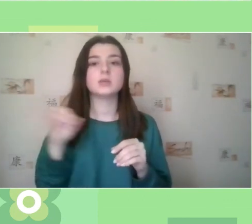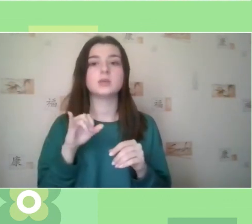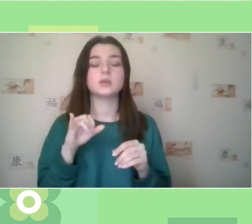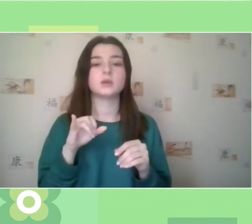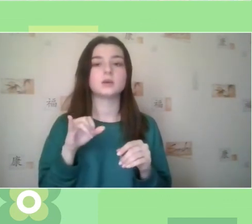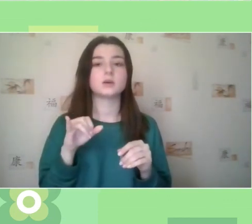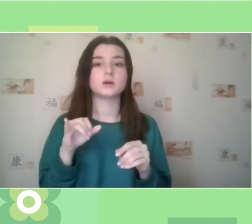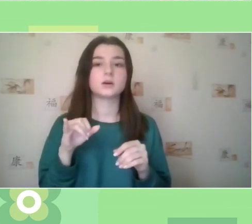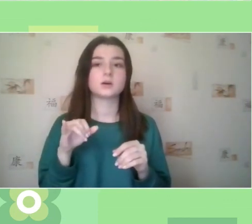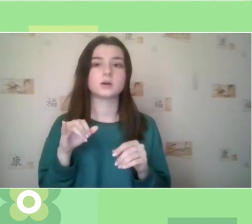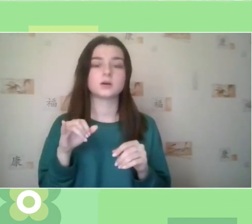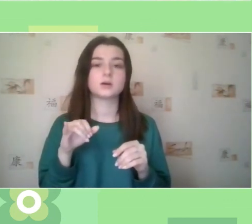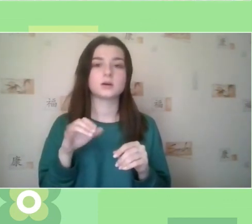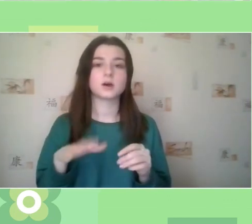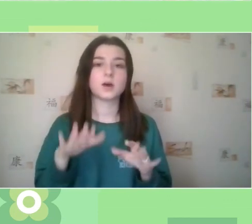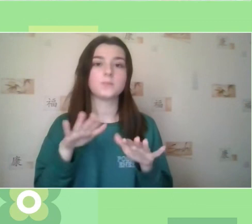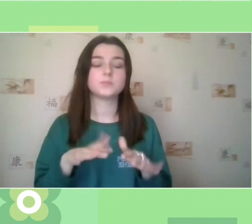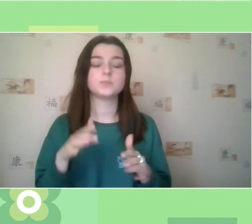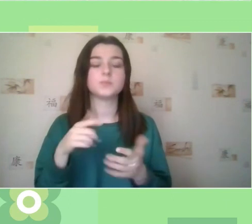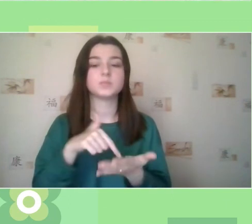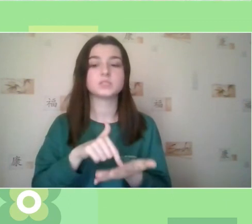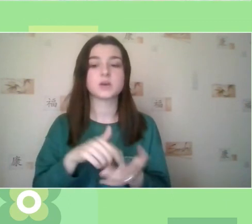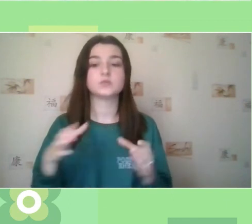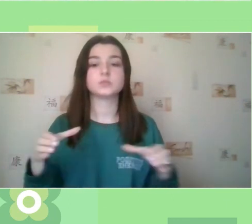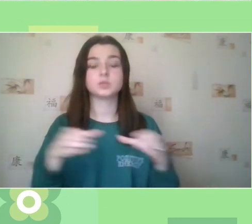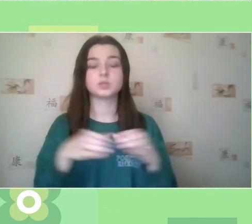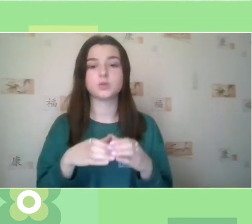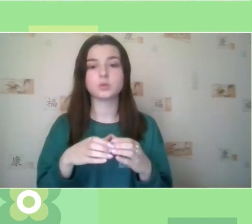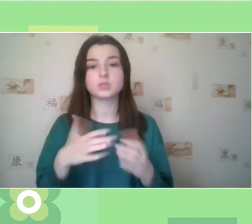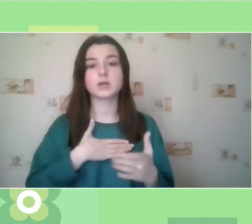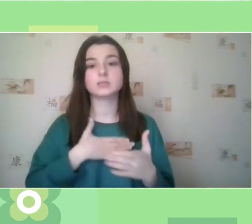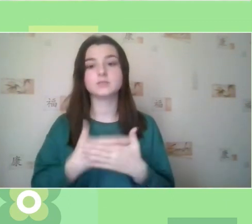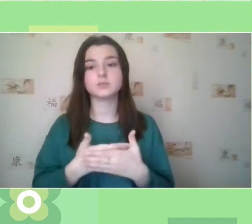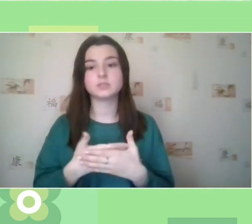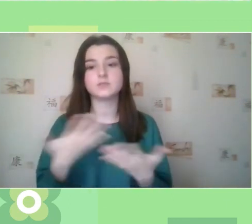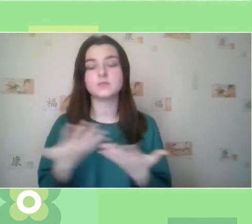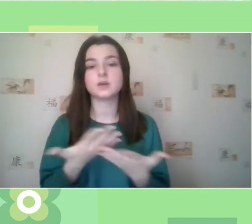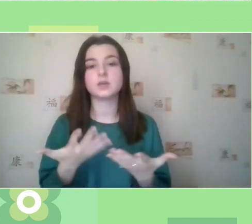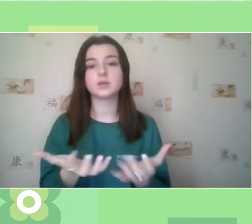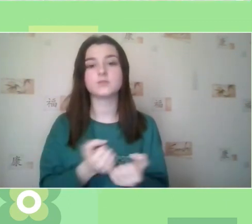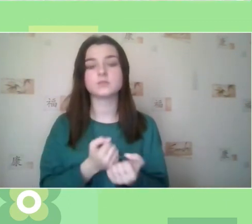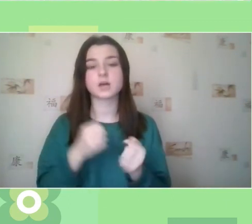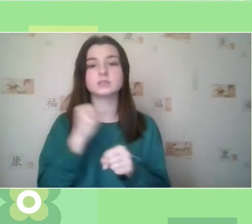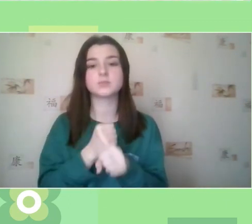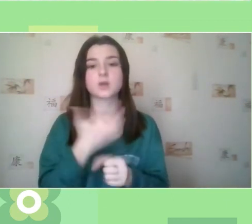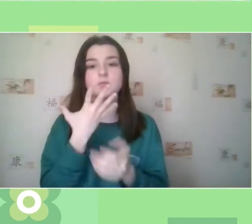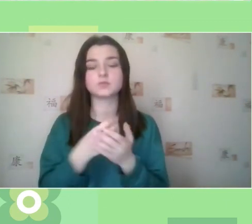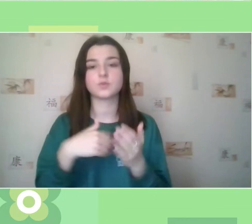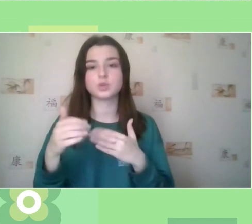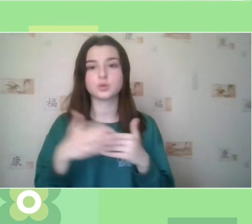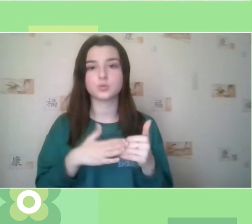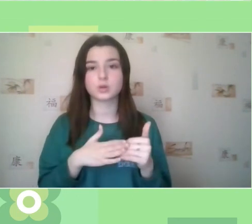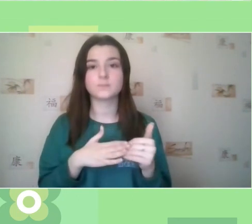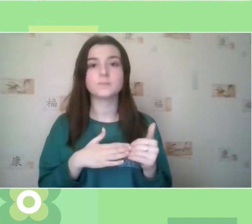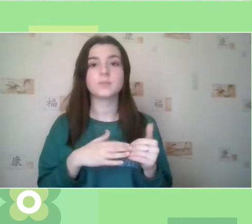громадської місцевої спільноти громадських активістів, які взяли справу в свої руки. Я точно знаю, що